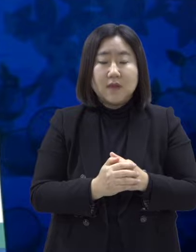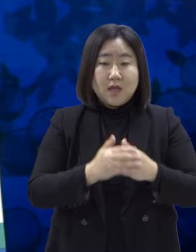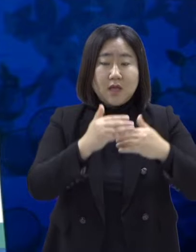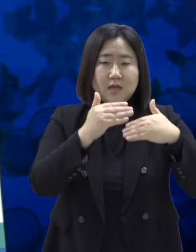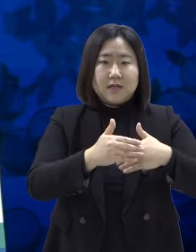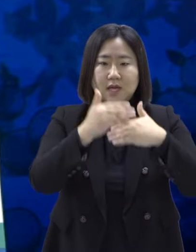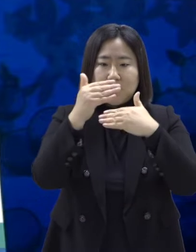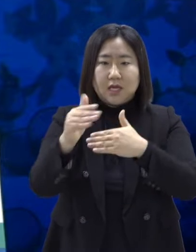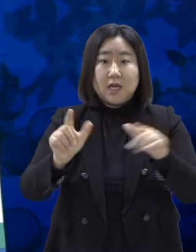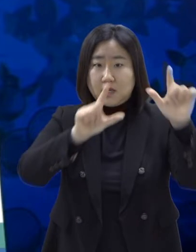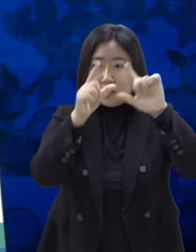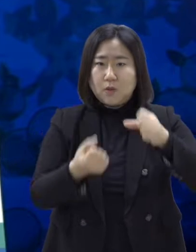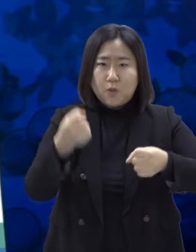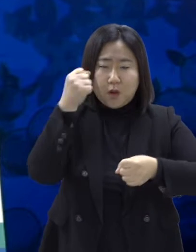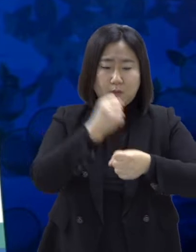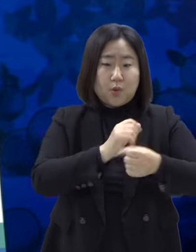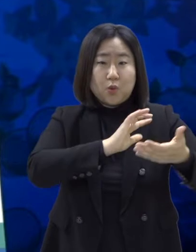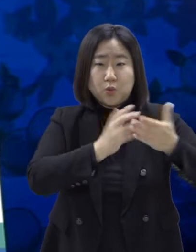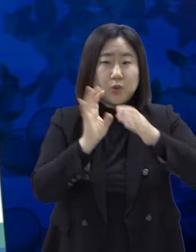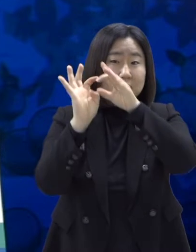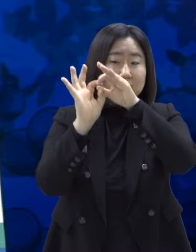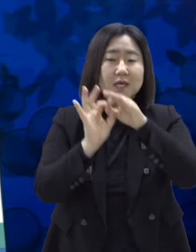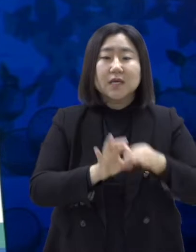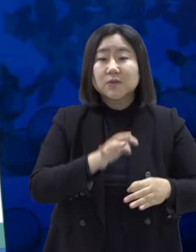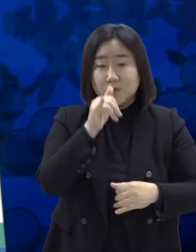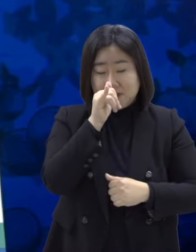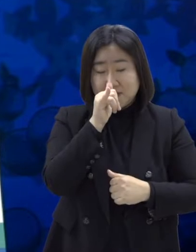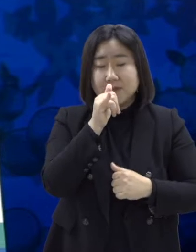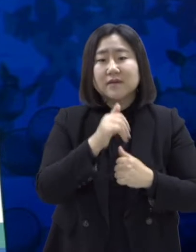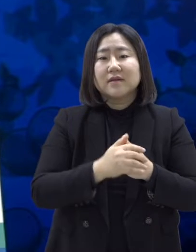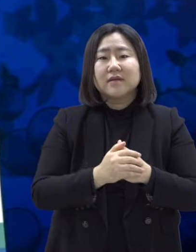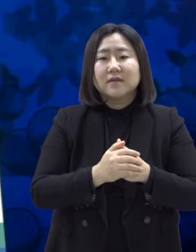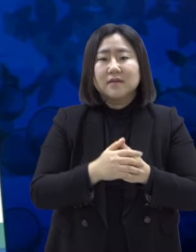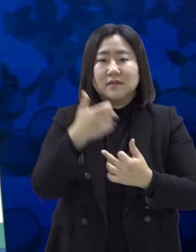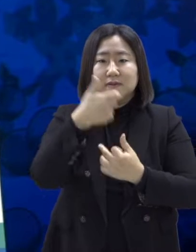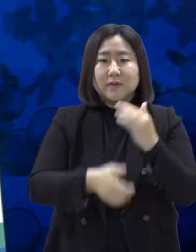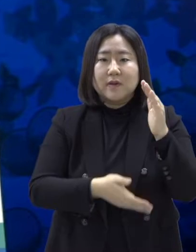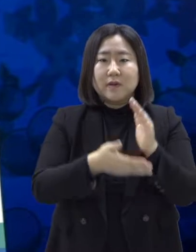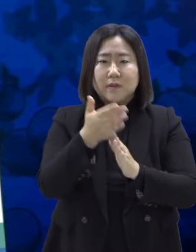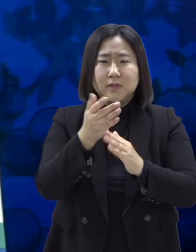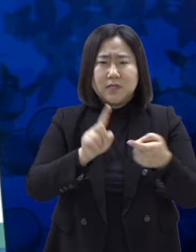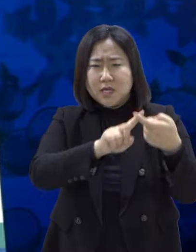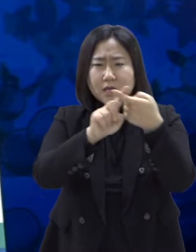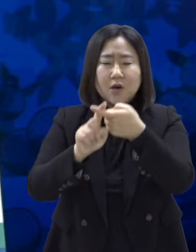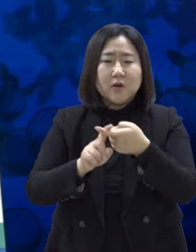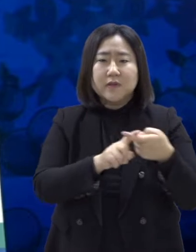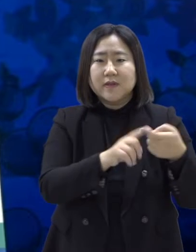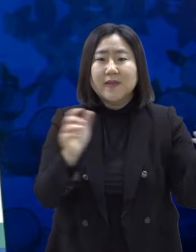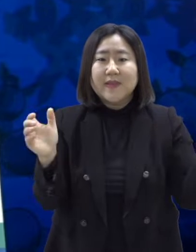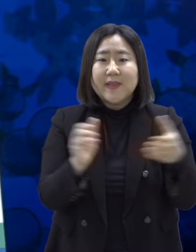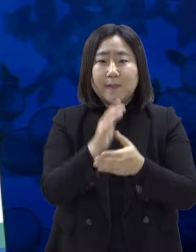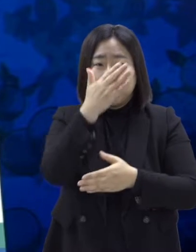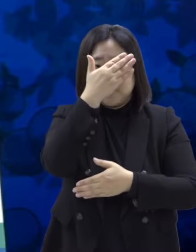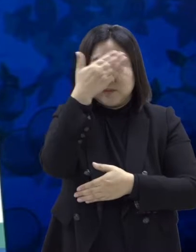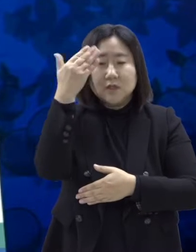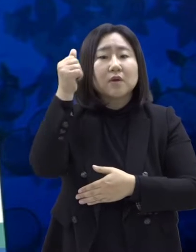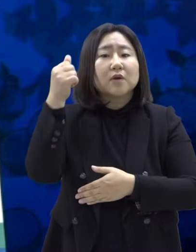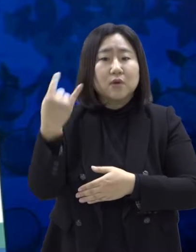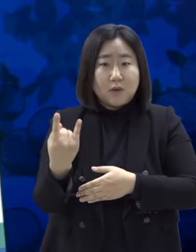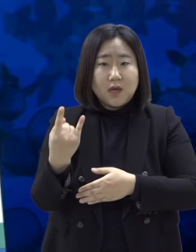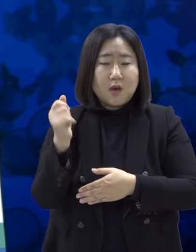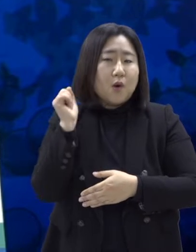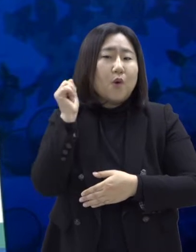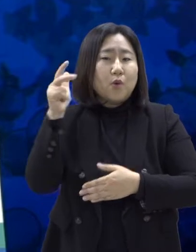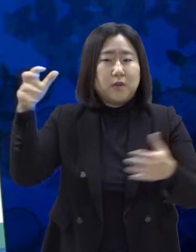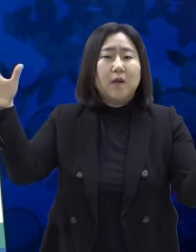단계적 일상 회복을 위한 여러 논의들이 이어지고 있는데요. 서귀포시 연합청년회는 지난 20일 서귀포